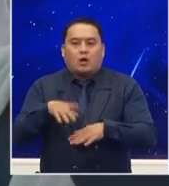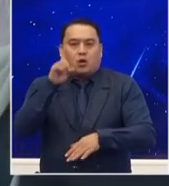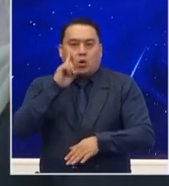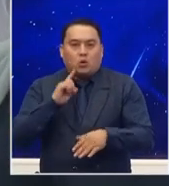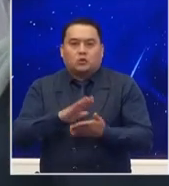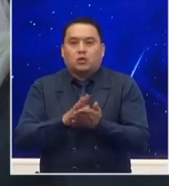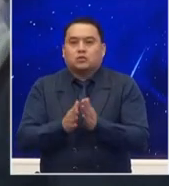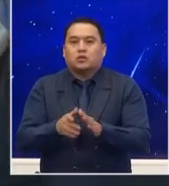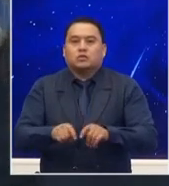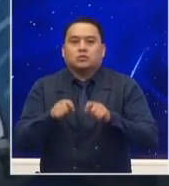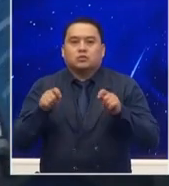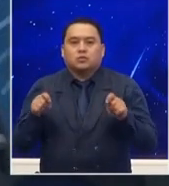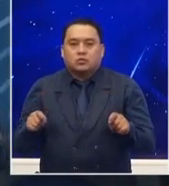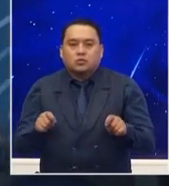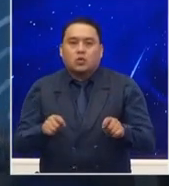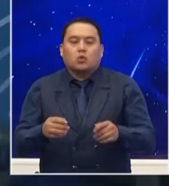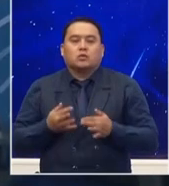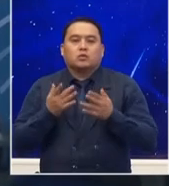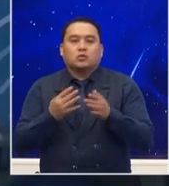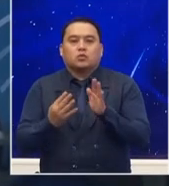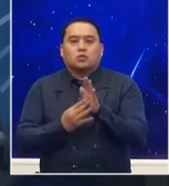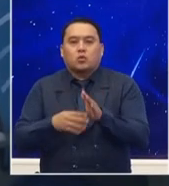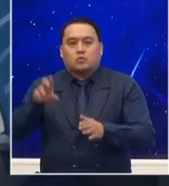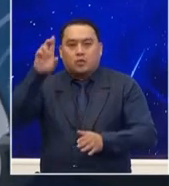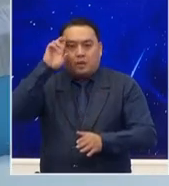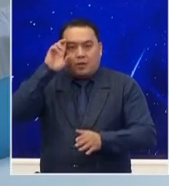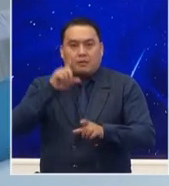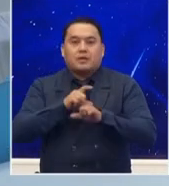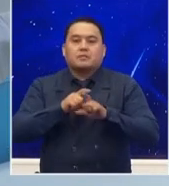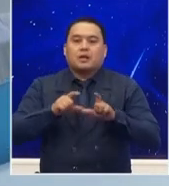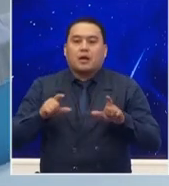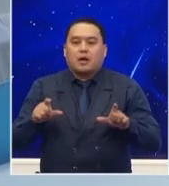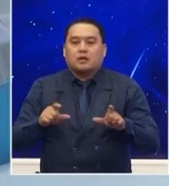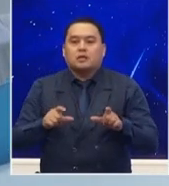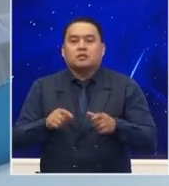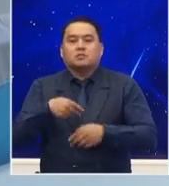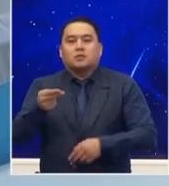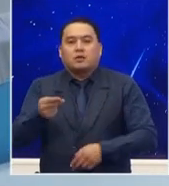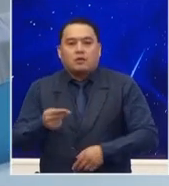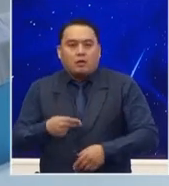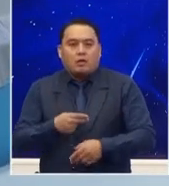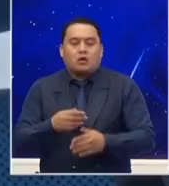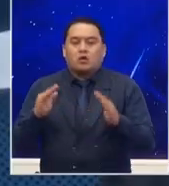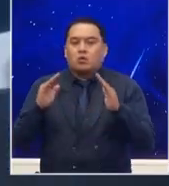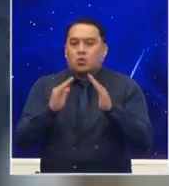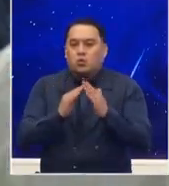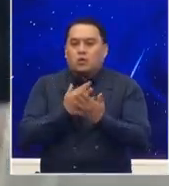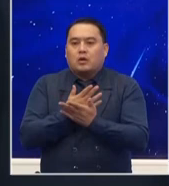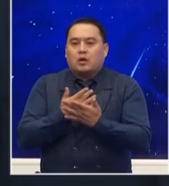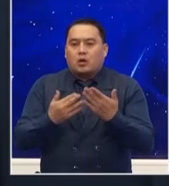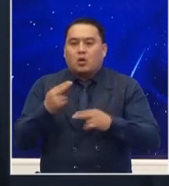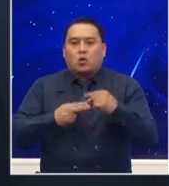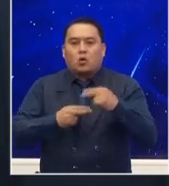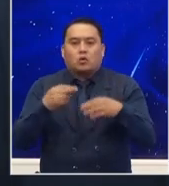жағдай тудырады. Үнемі сұраныста болатын 9 бірдей мемлекеттік мекемеге тиесілі анықтамалар, яғни жылжымайтын мүлік рәсімдеу,